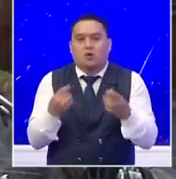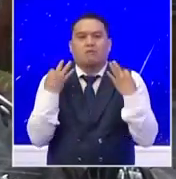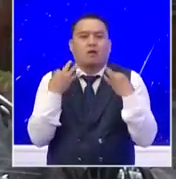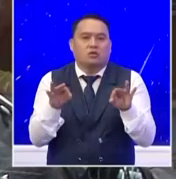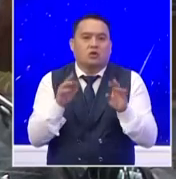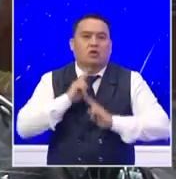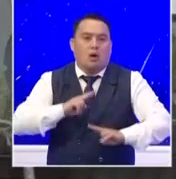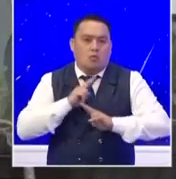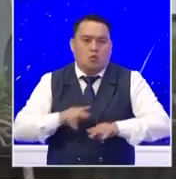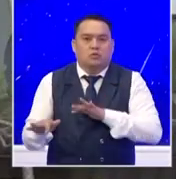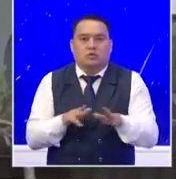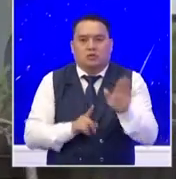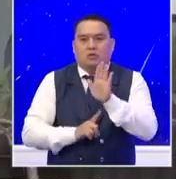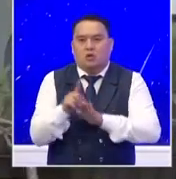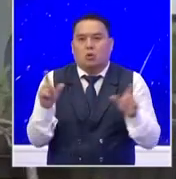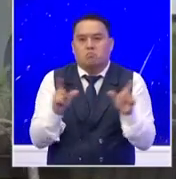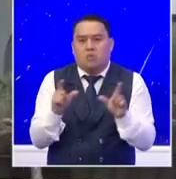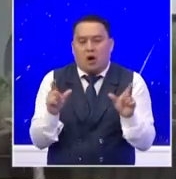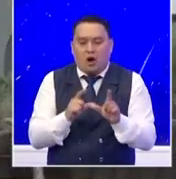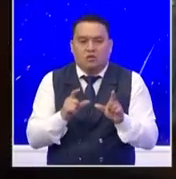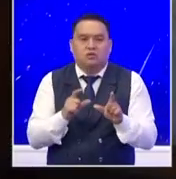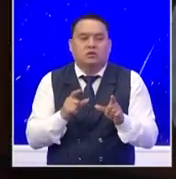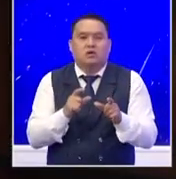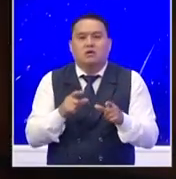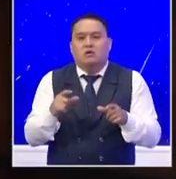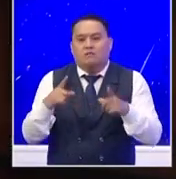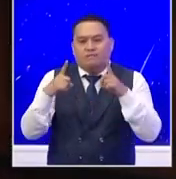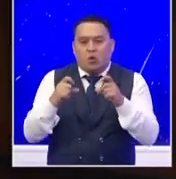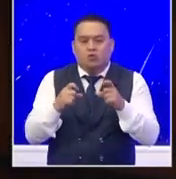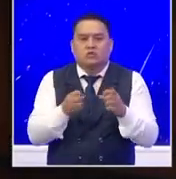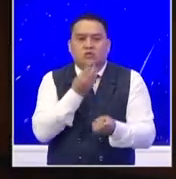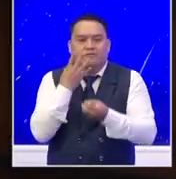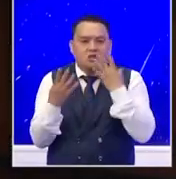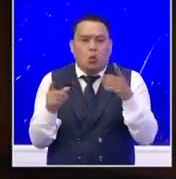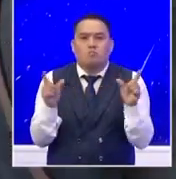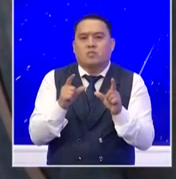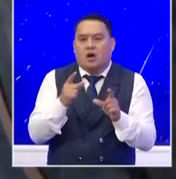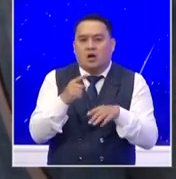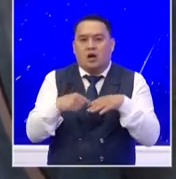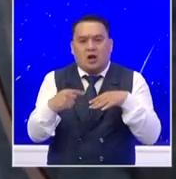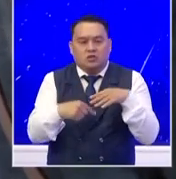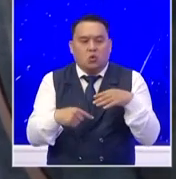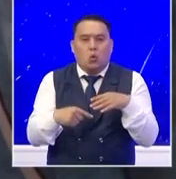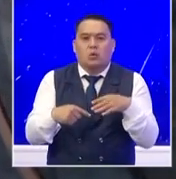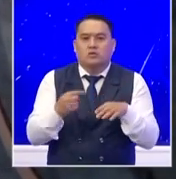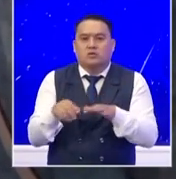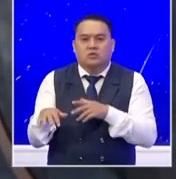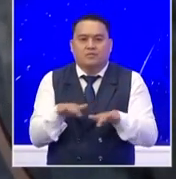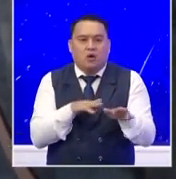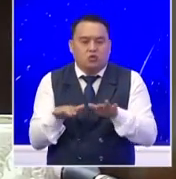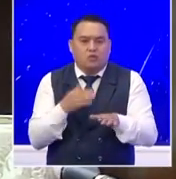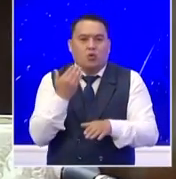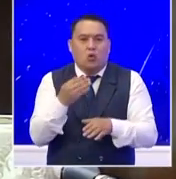разрешение на работу. Свою деятельность начали магазины оптики, бытовой техники, фотосалоны, цветочные киоски, салоны красоты, компании по операции с недвижимым